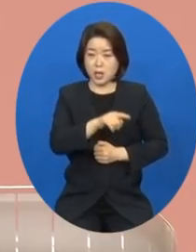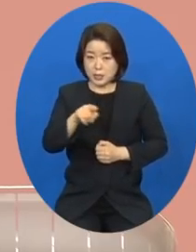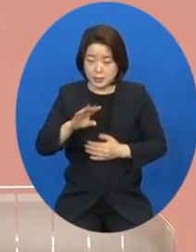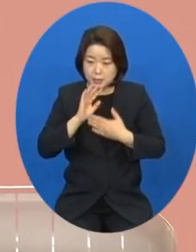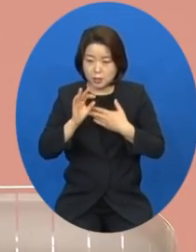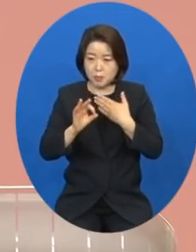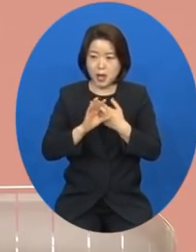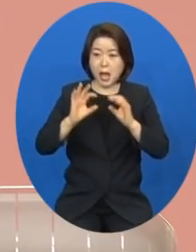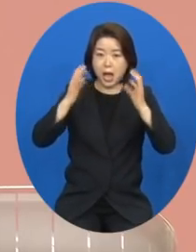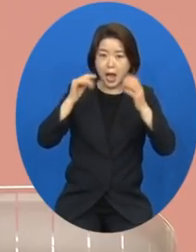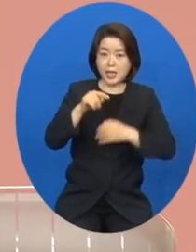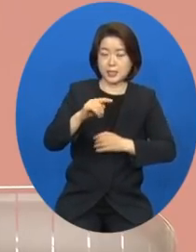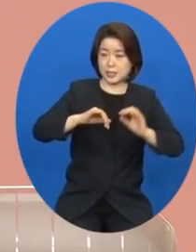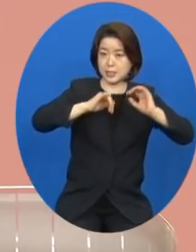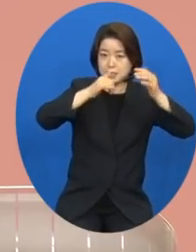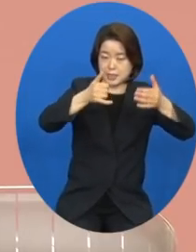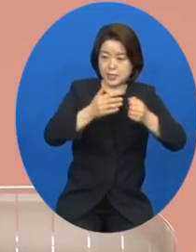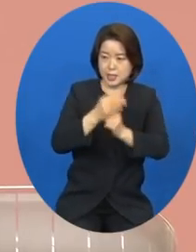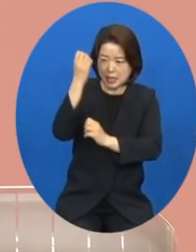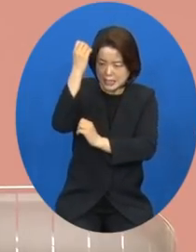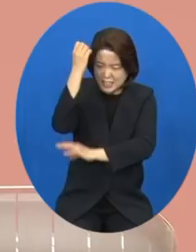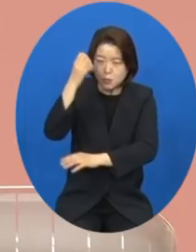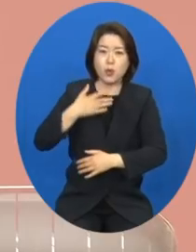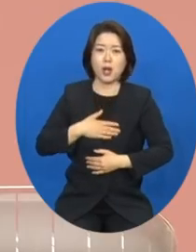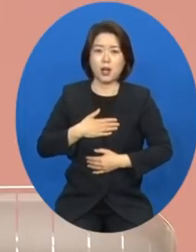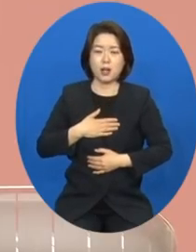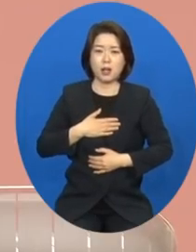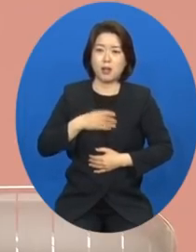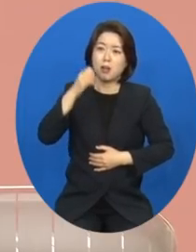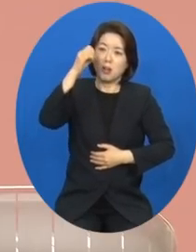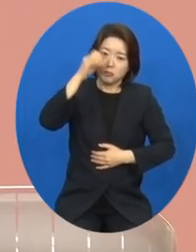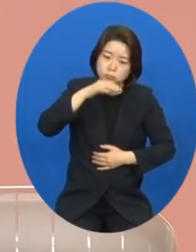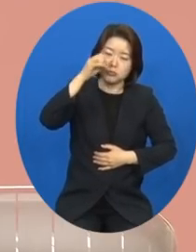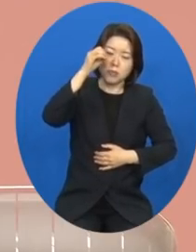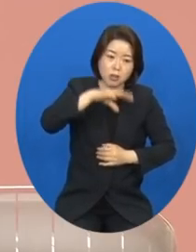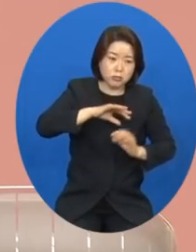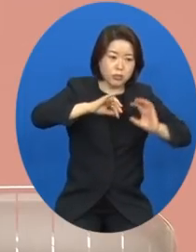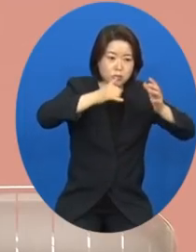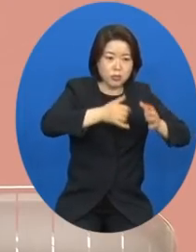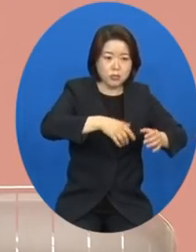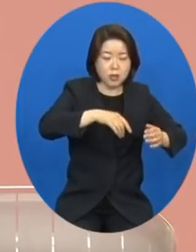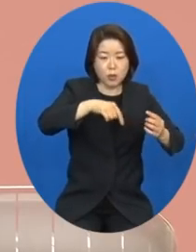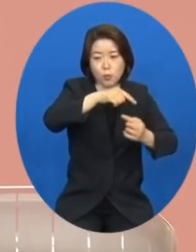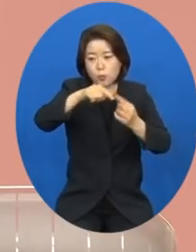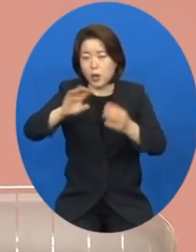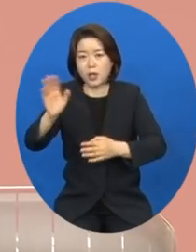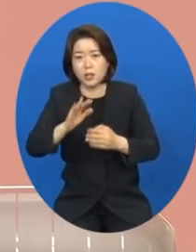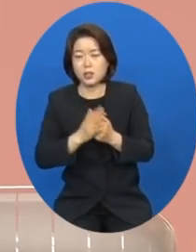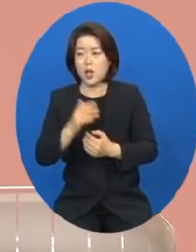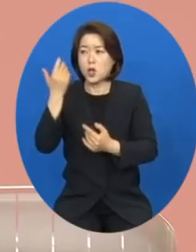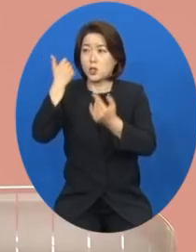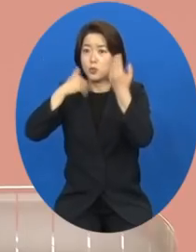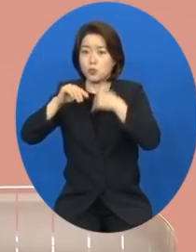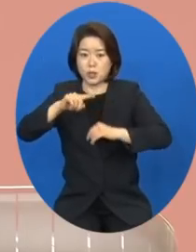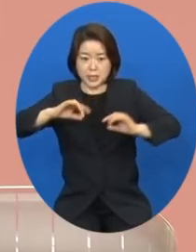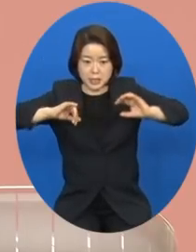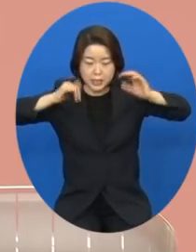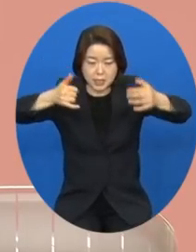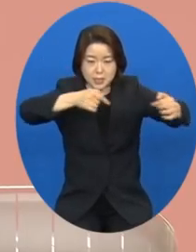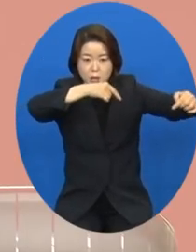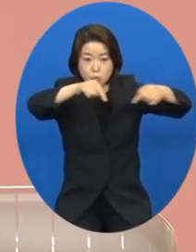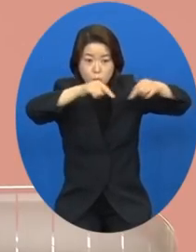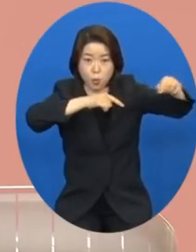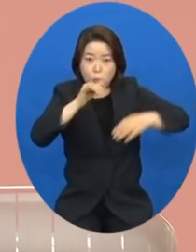이해하게 됩니다 아 이 세상에 그냥 우연히 흘러가는 것이 아니라 누군가가 이 세상을 통치하고 있고 누군가가 이